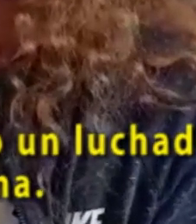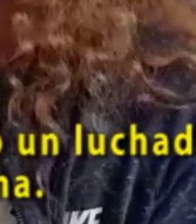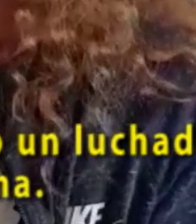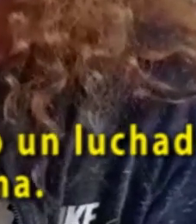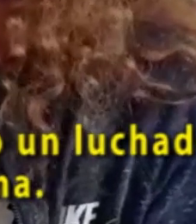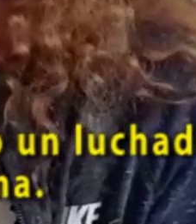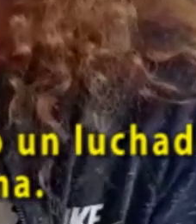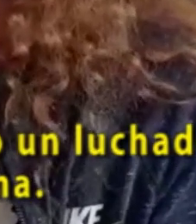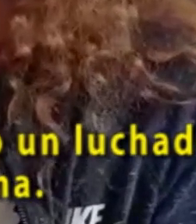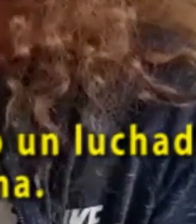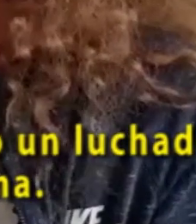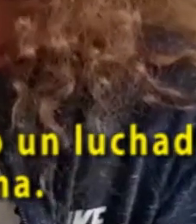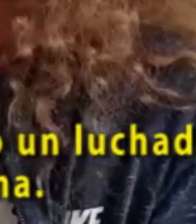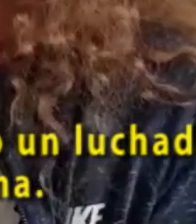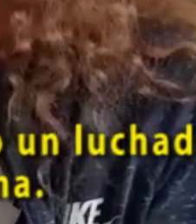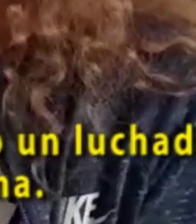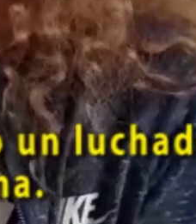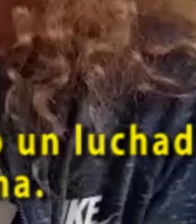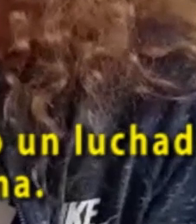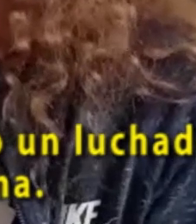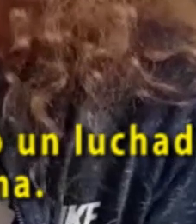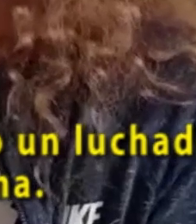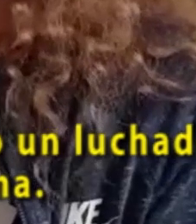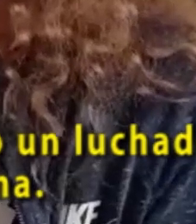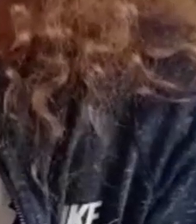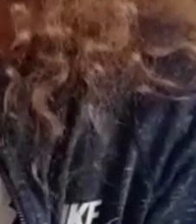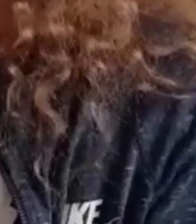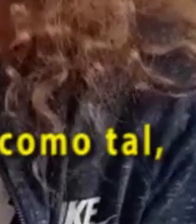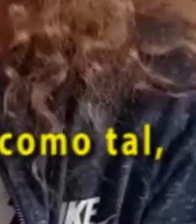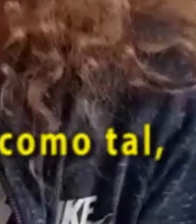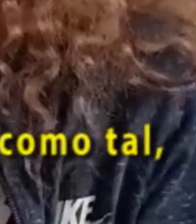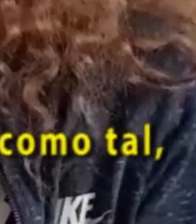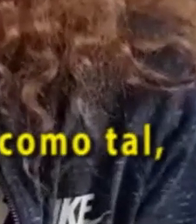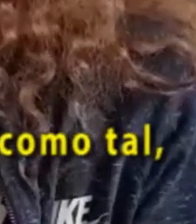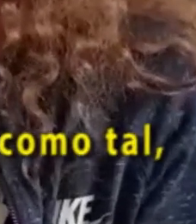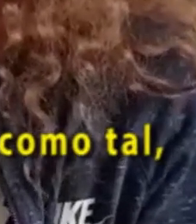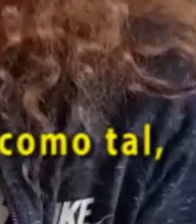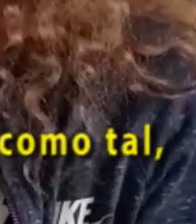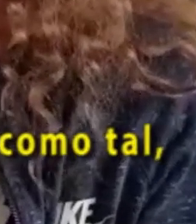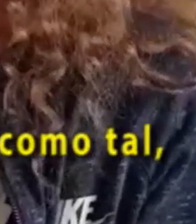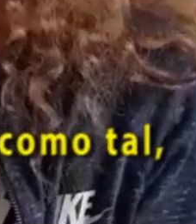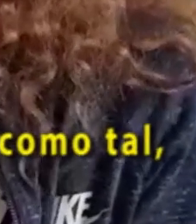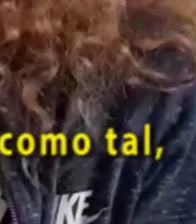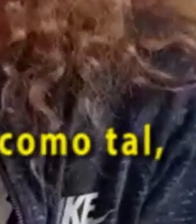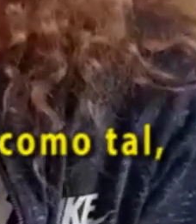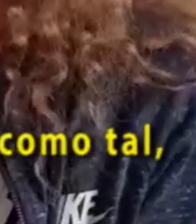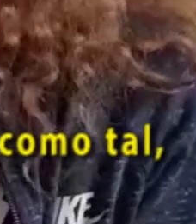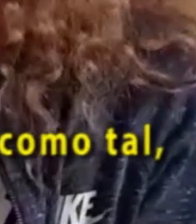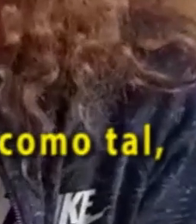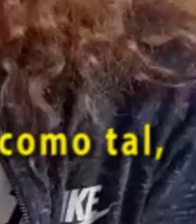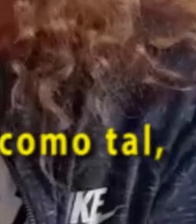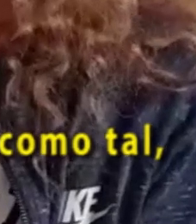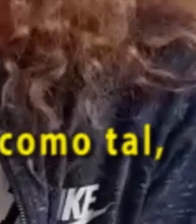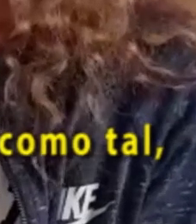بعرف حاله مقاتل من أجل الحرية مش ضحية. فبتمنى إنه تشوفونا مقاتلين من